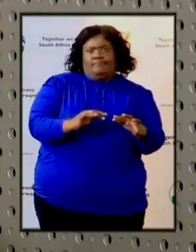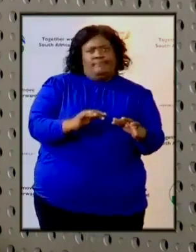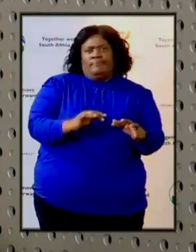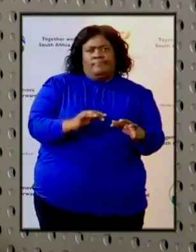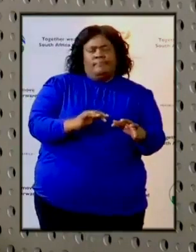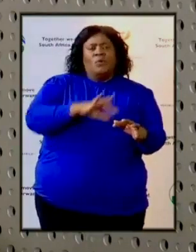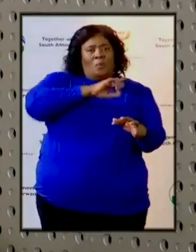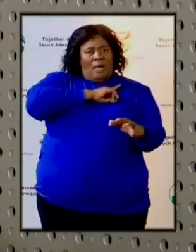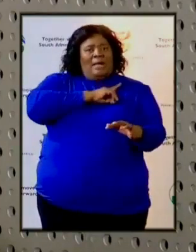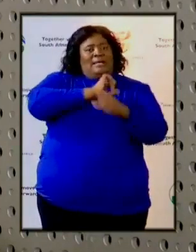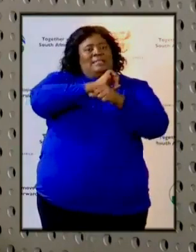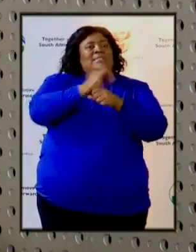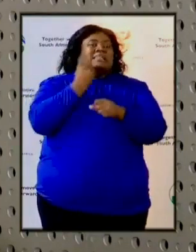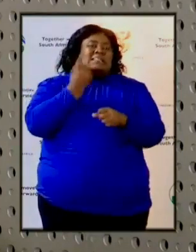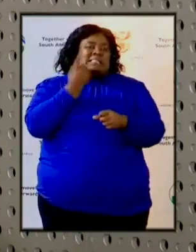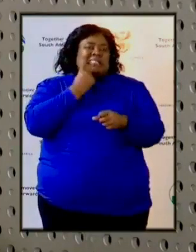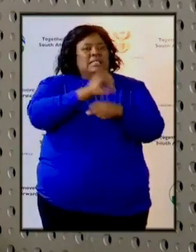liyakwazi ukubhebhetheka kanjalo.